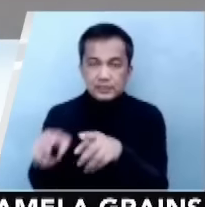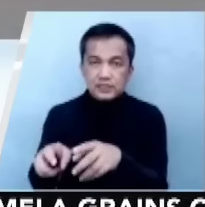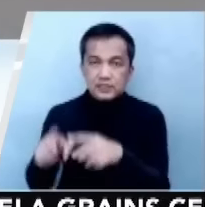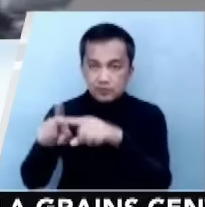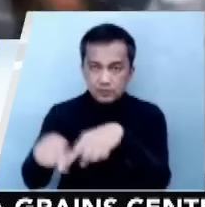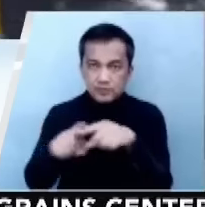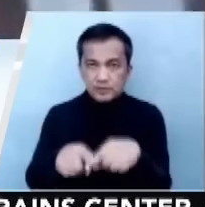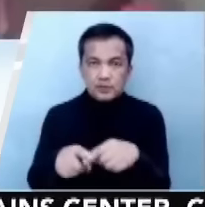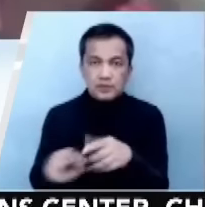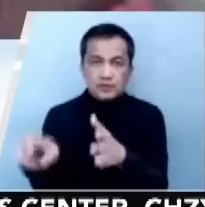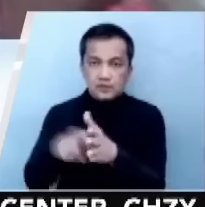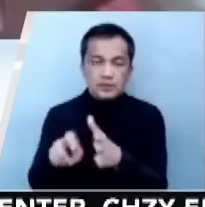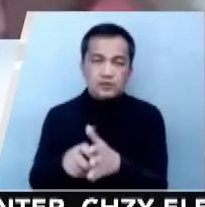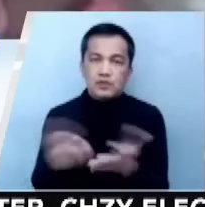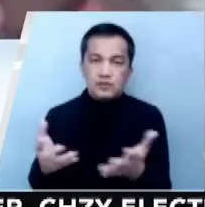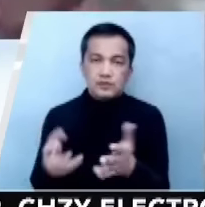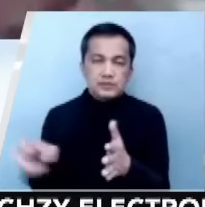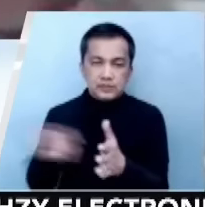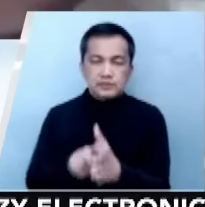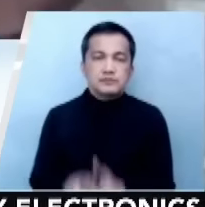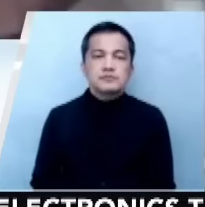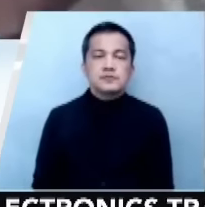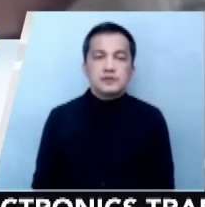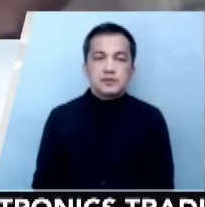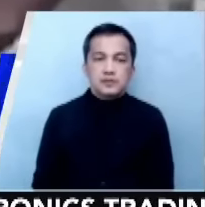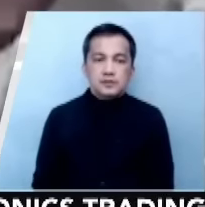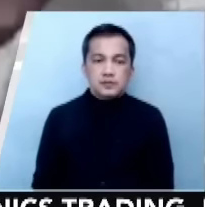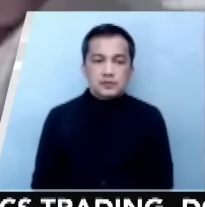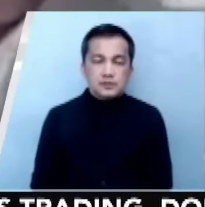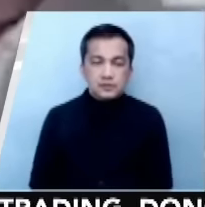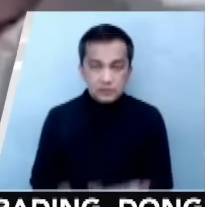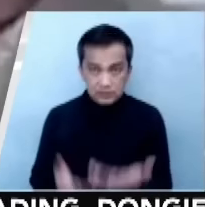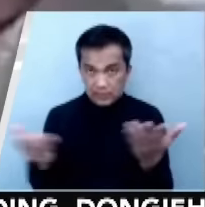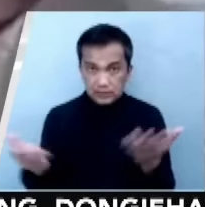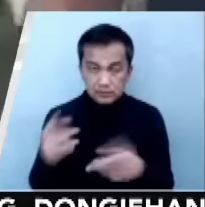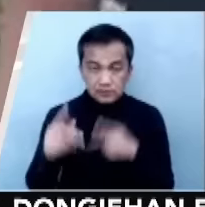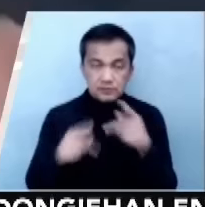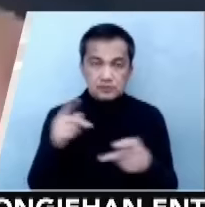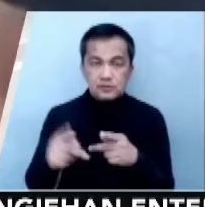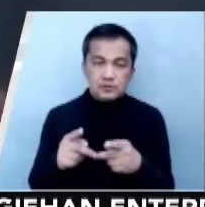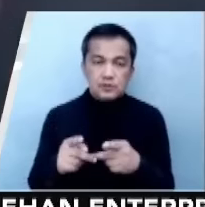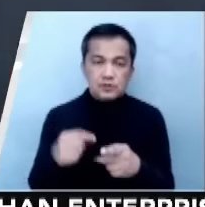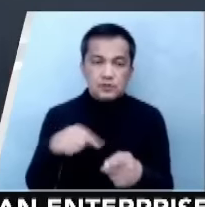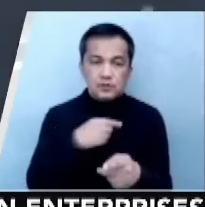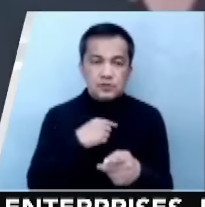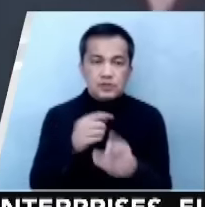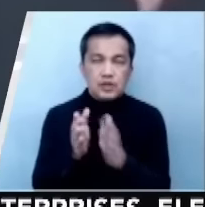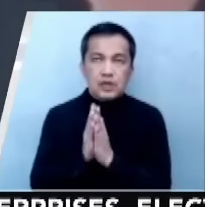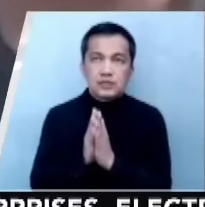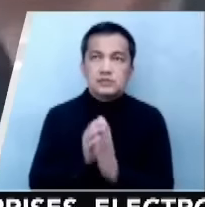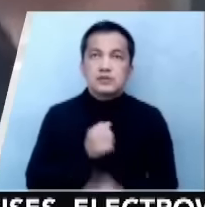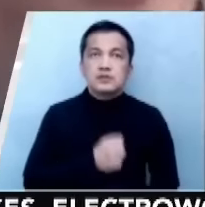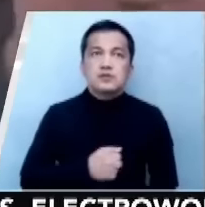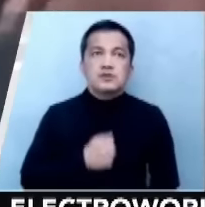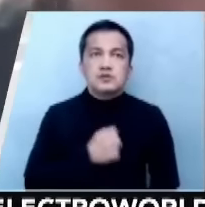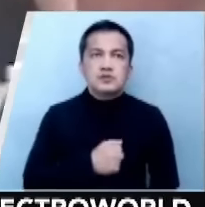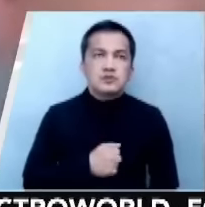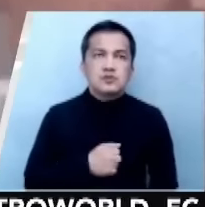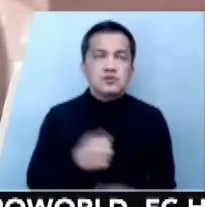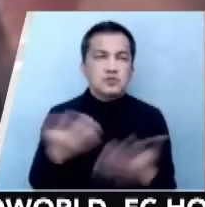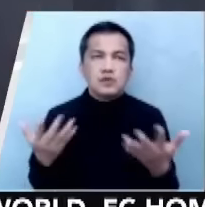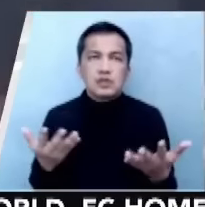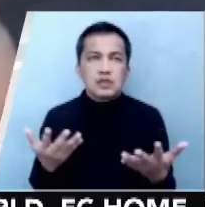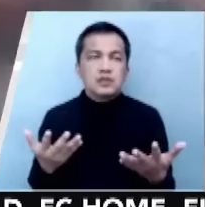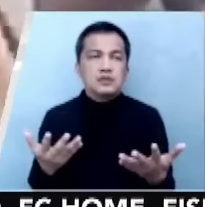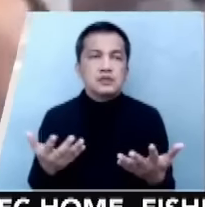walang masakyan. Sa ating pong mga mahal mananakay, umihingi po kami ng paumanhin. Wala na po kaming ibang